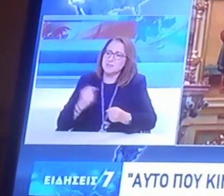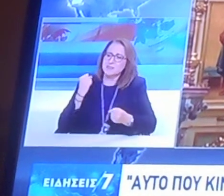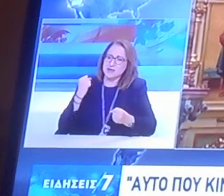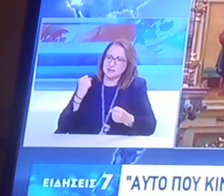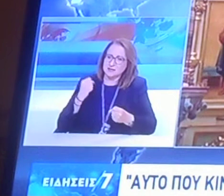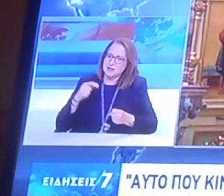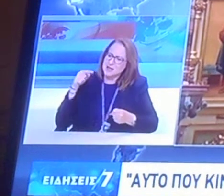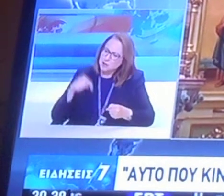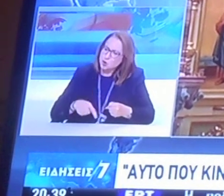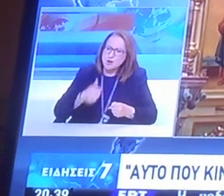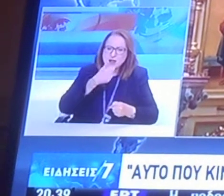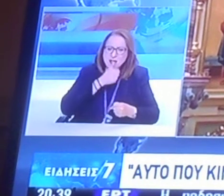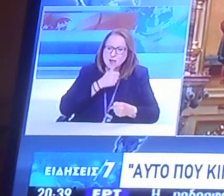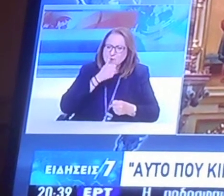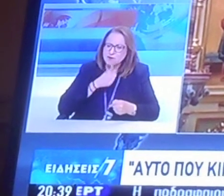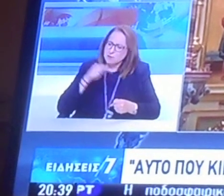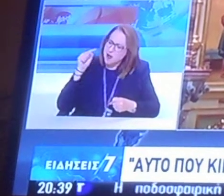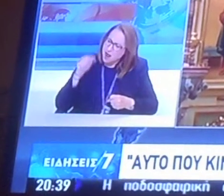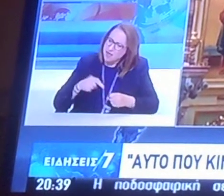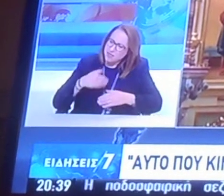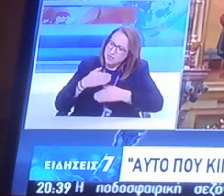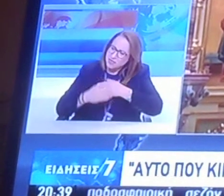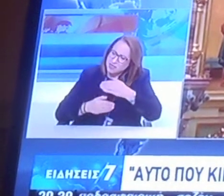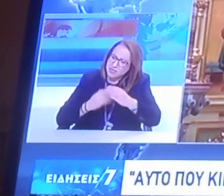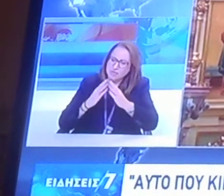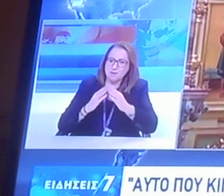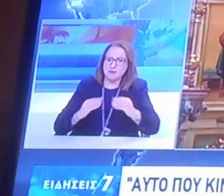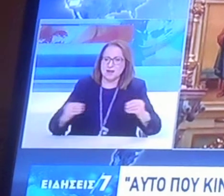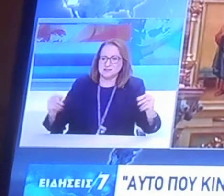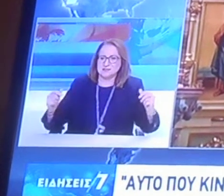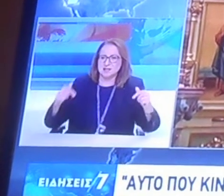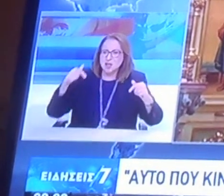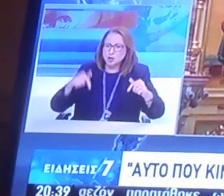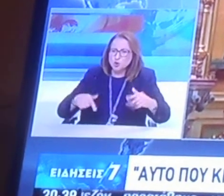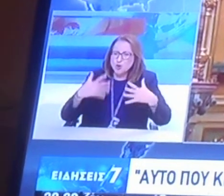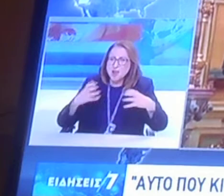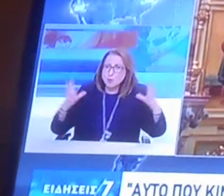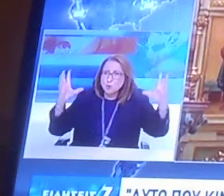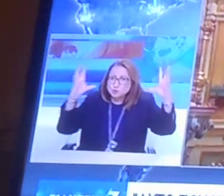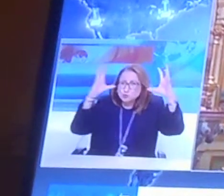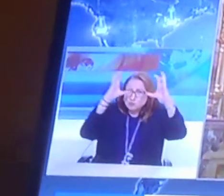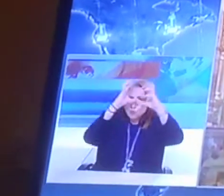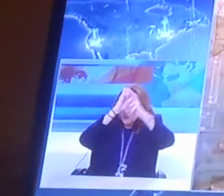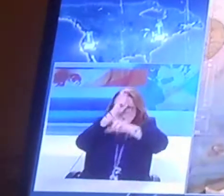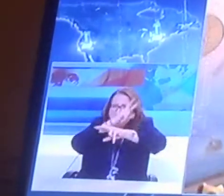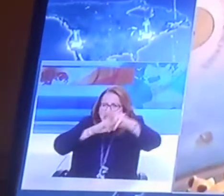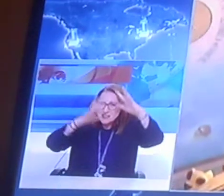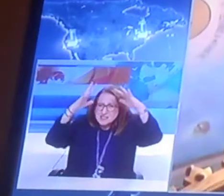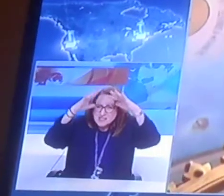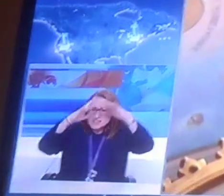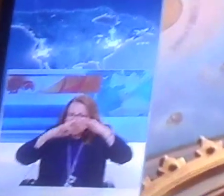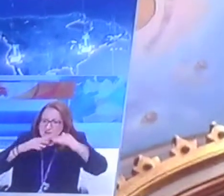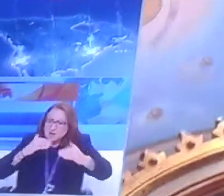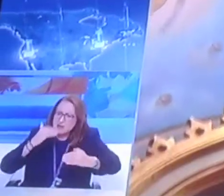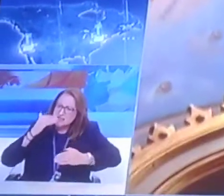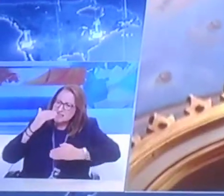περάσει. Θα φύγουν τα σύννεφα και ο ήλιος της δικαιοσύνης θα εξαλείψει τη θανατηφόρα